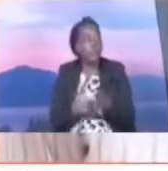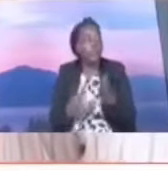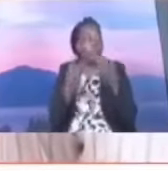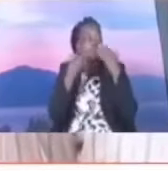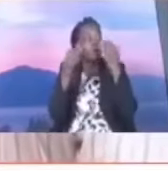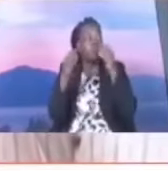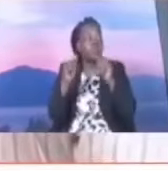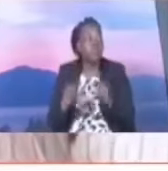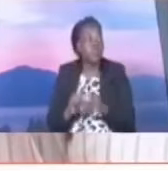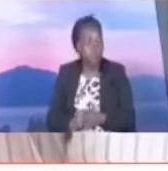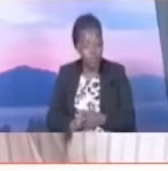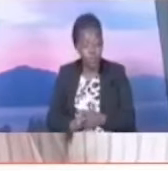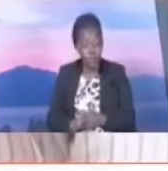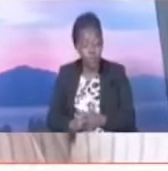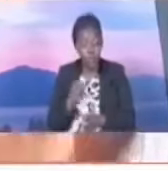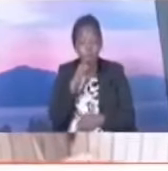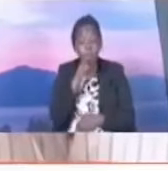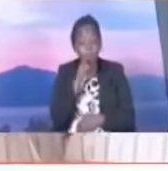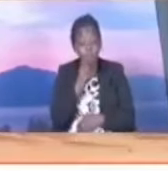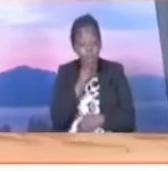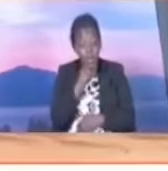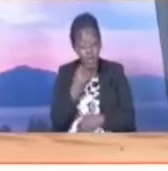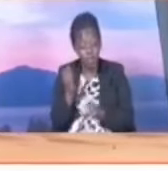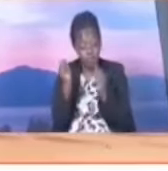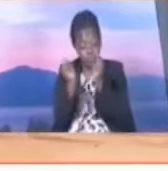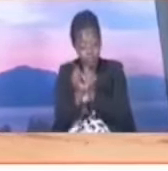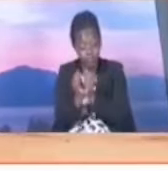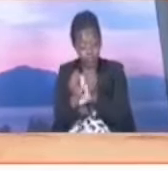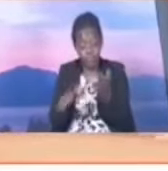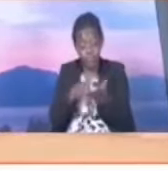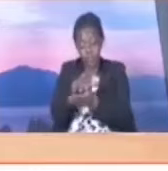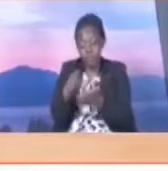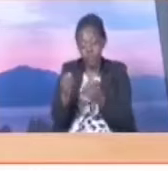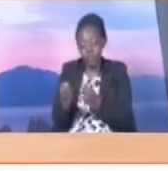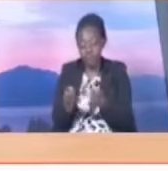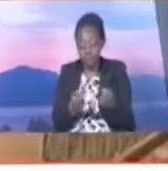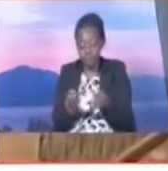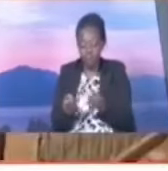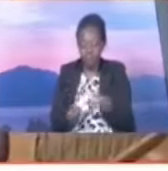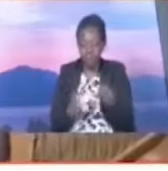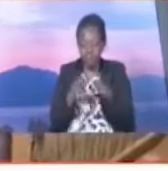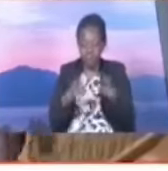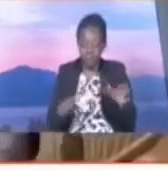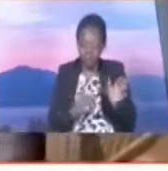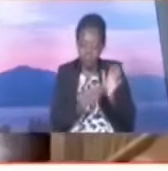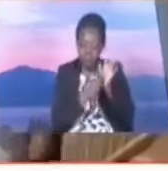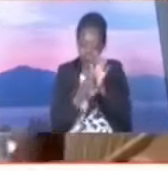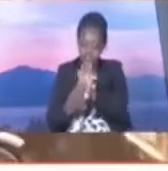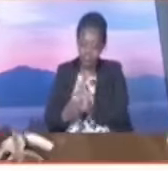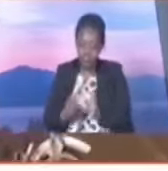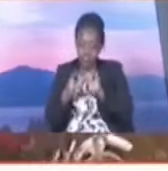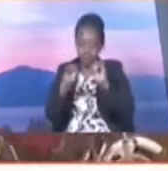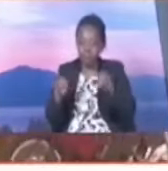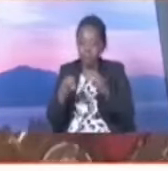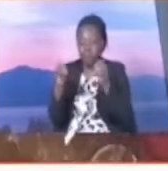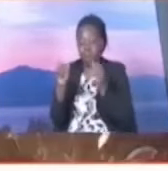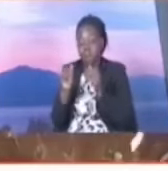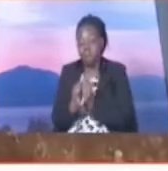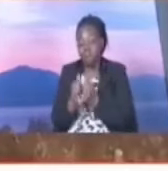olwaleero nti omusajja kwatiddwa. Enkayana n'okusika omugwa ku ttaka lino tuze tuzikulaga mawulire agataliiko